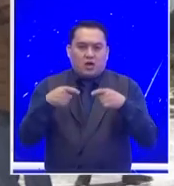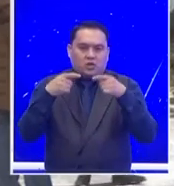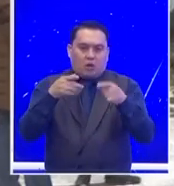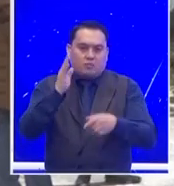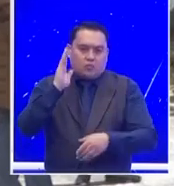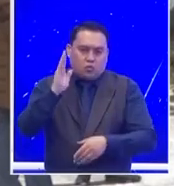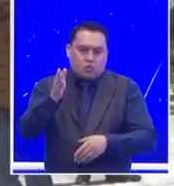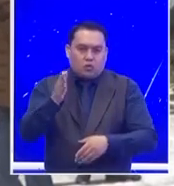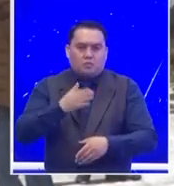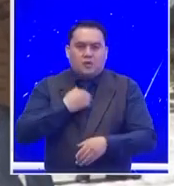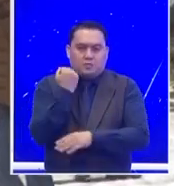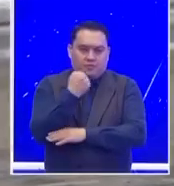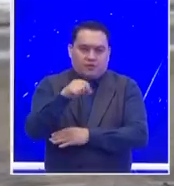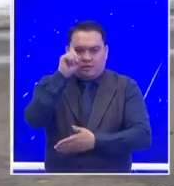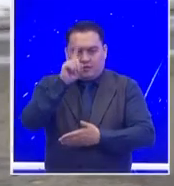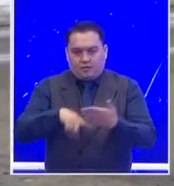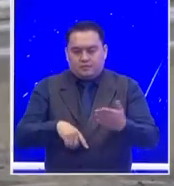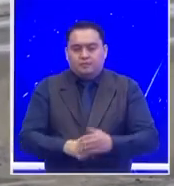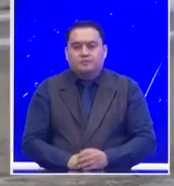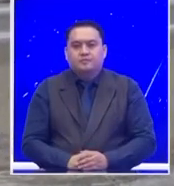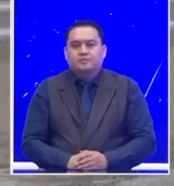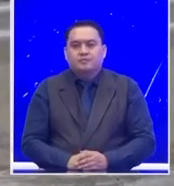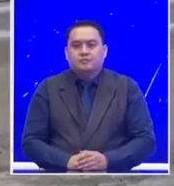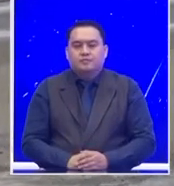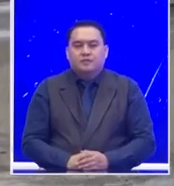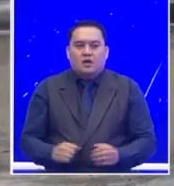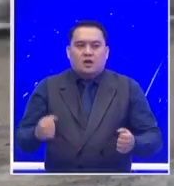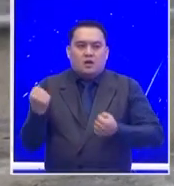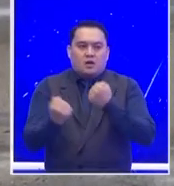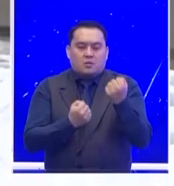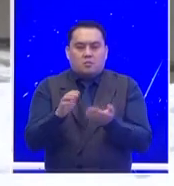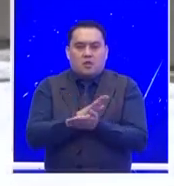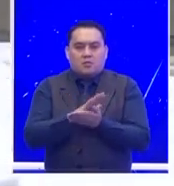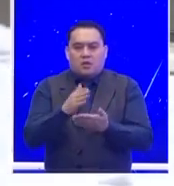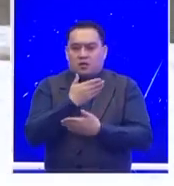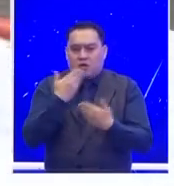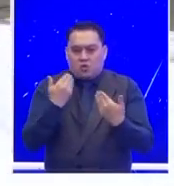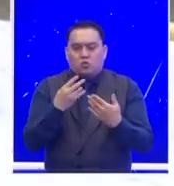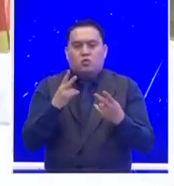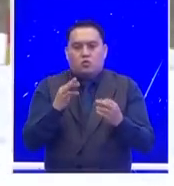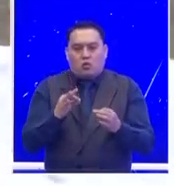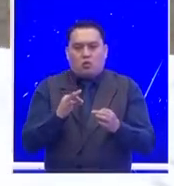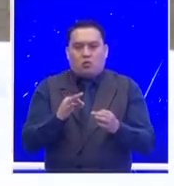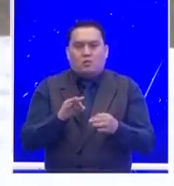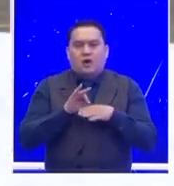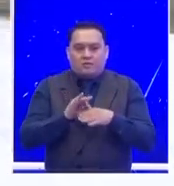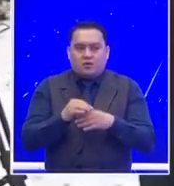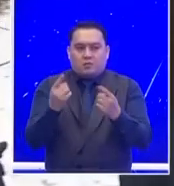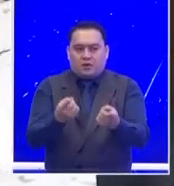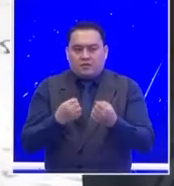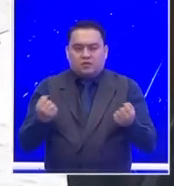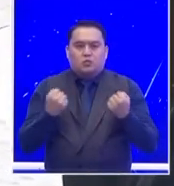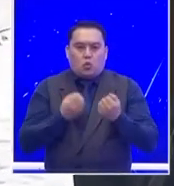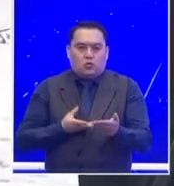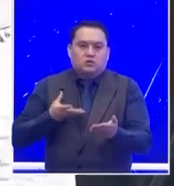очень надеюсь, что мы займем призовые места. Заниматься автоматоспортом дело, конечно, не бесплатное. Однако, как говорят специалисты, ведется работа по привлечению